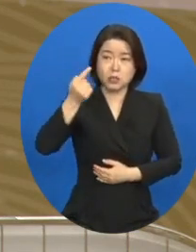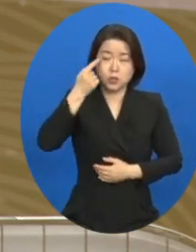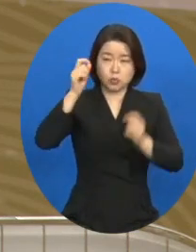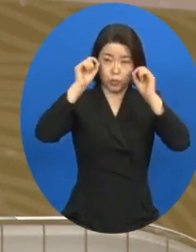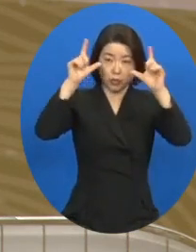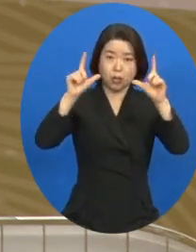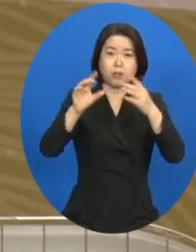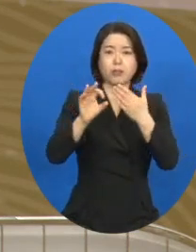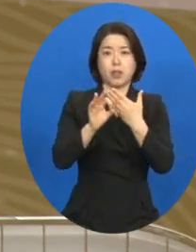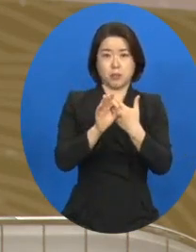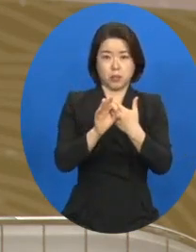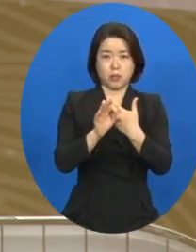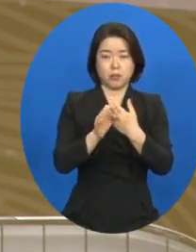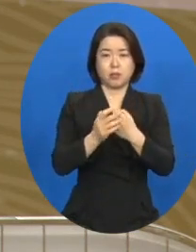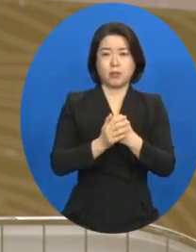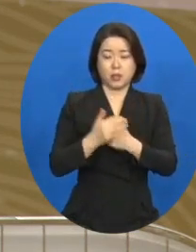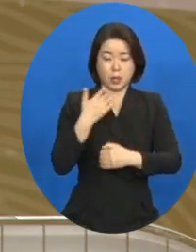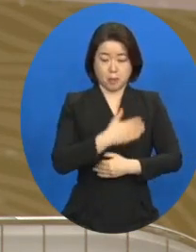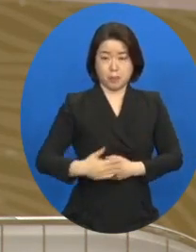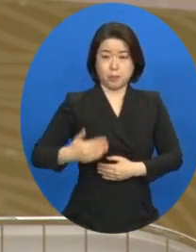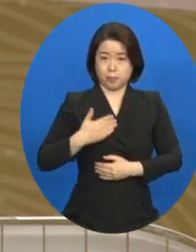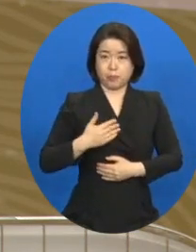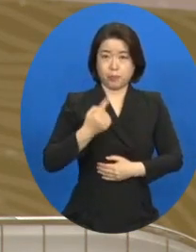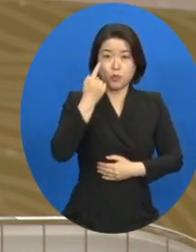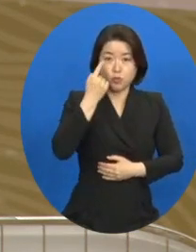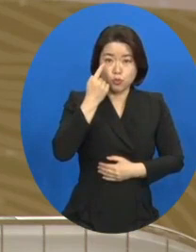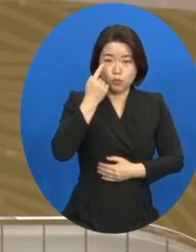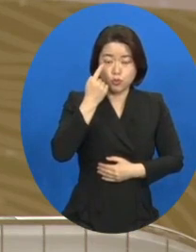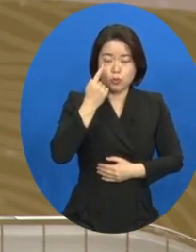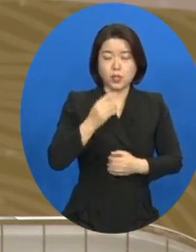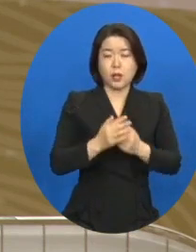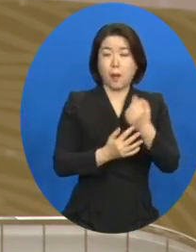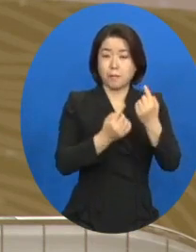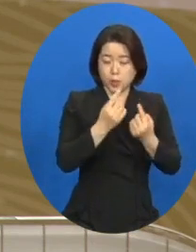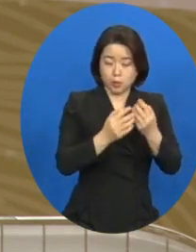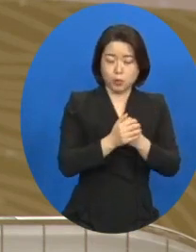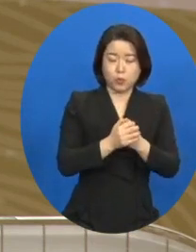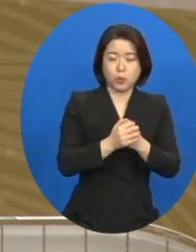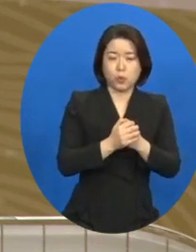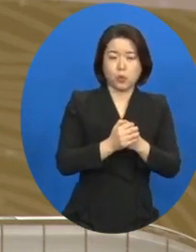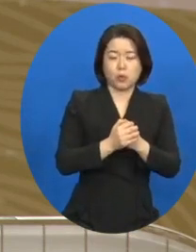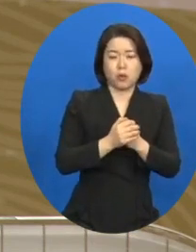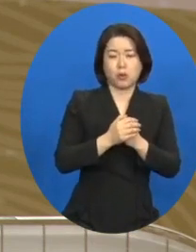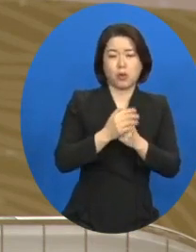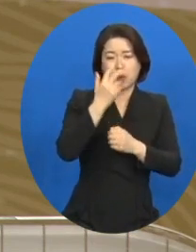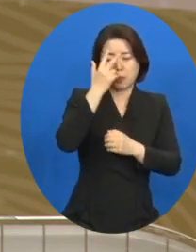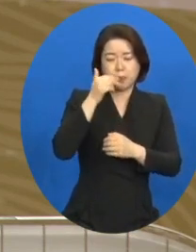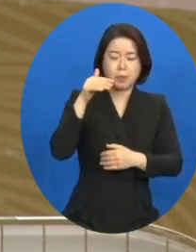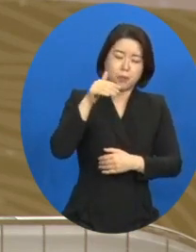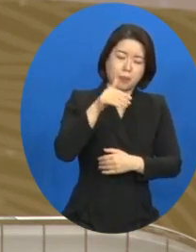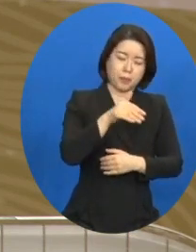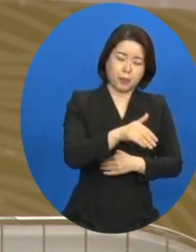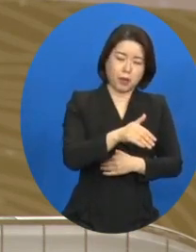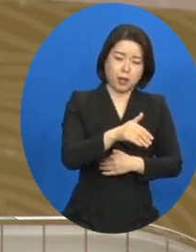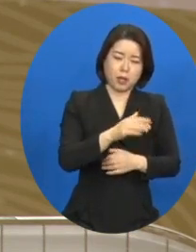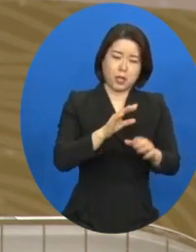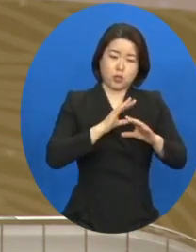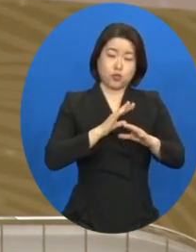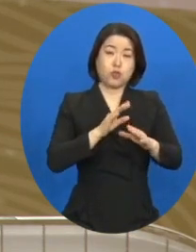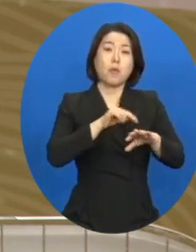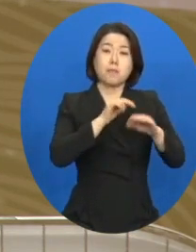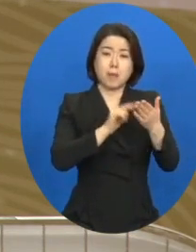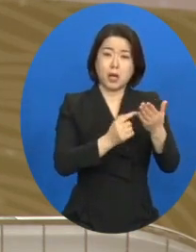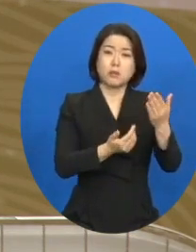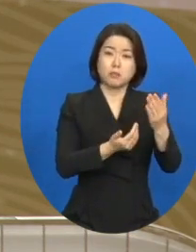뜨였다면 비록 육신의 눈이 이렇게 멀어 가는 것이 두렵긴 하지만